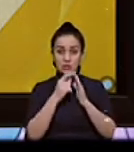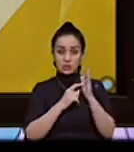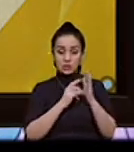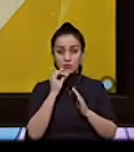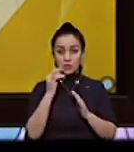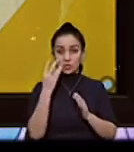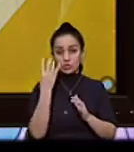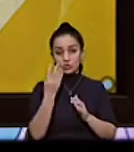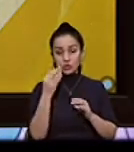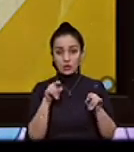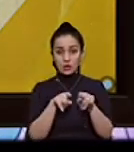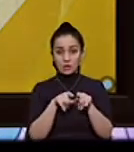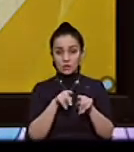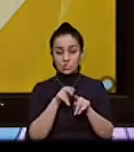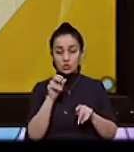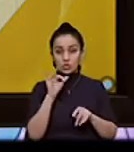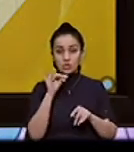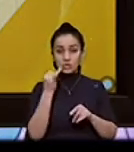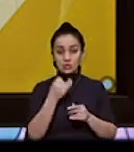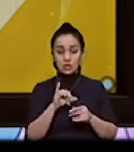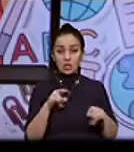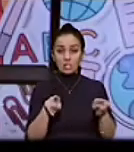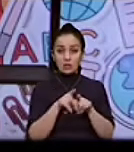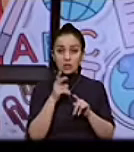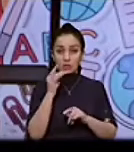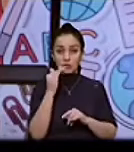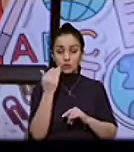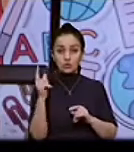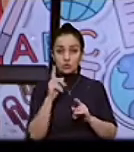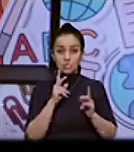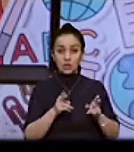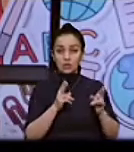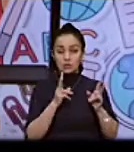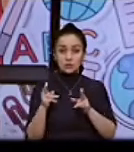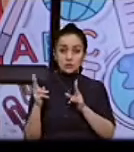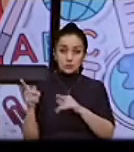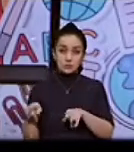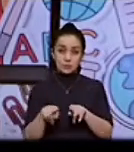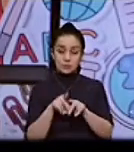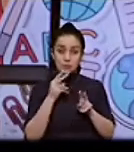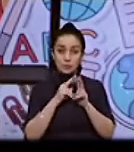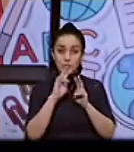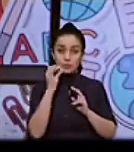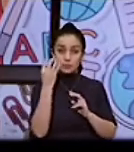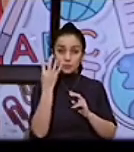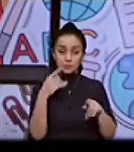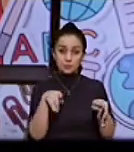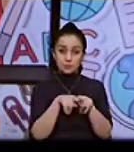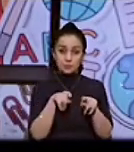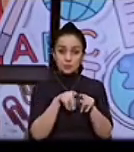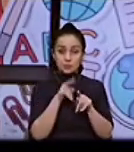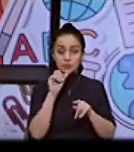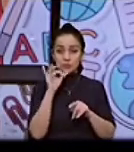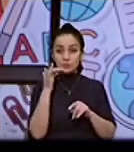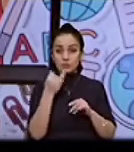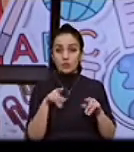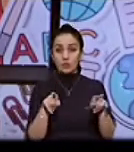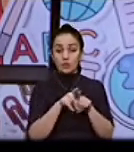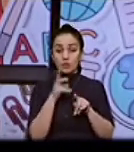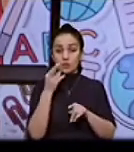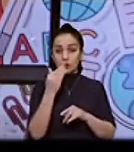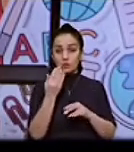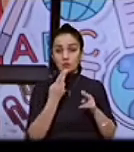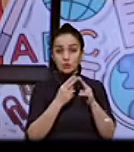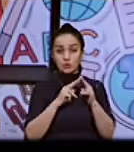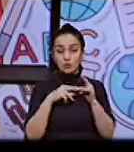его на 4 равные части. Для того, чтобы отрезок разделить на 4 равные части,